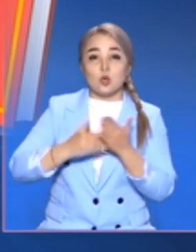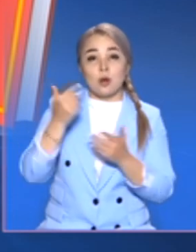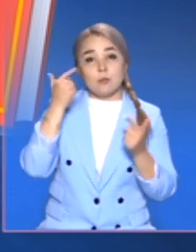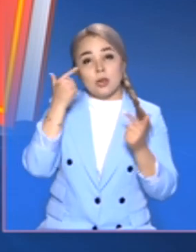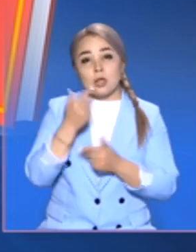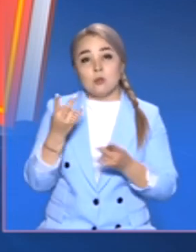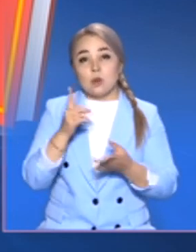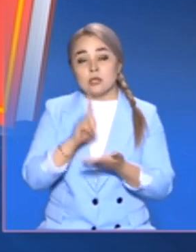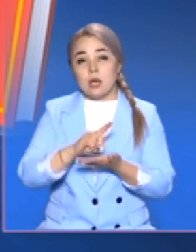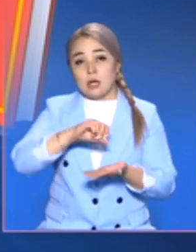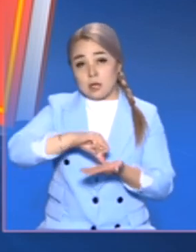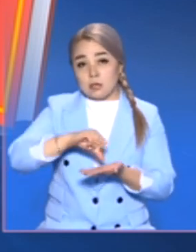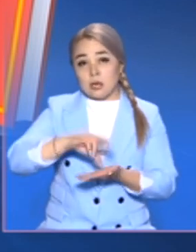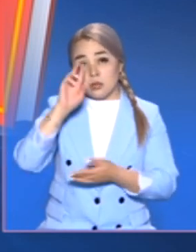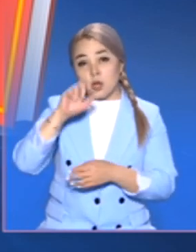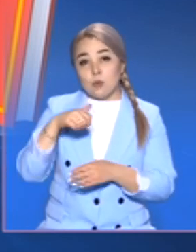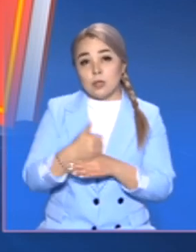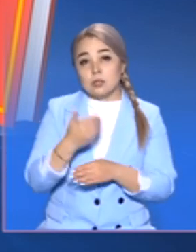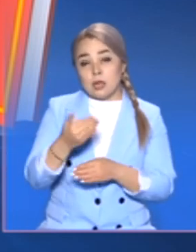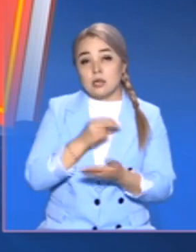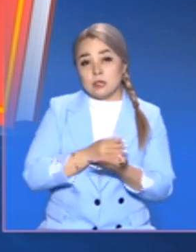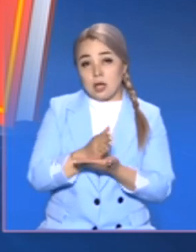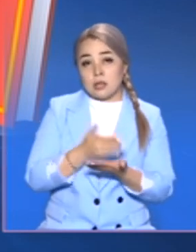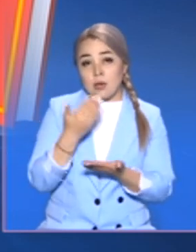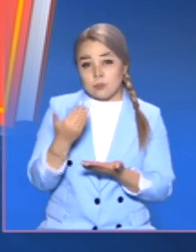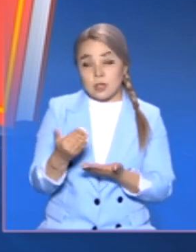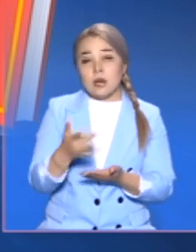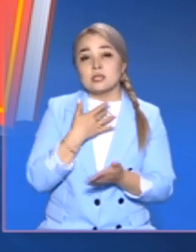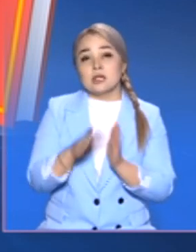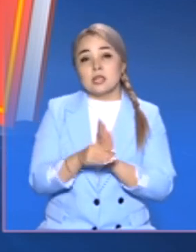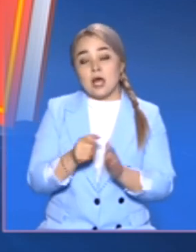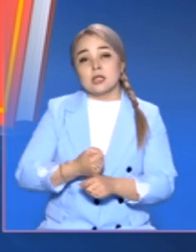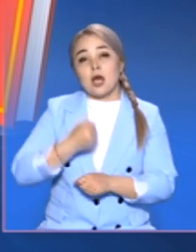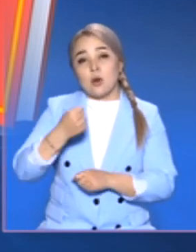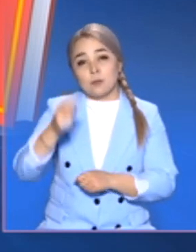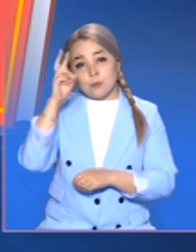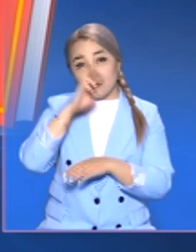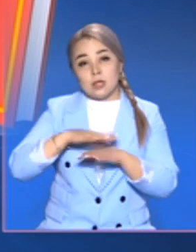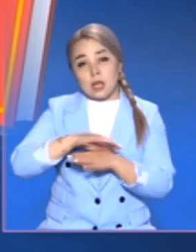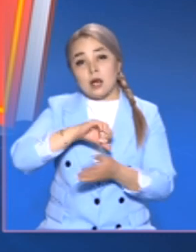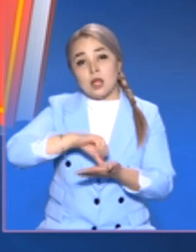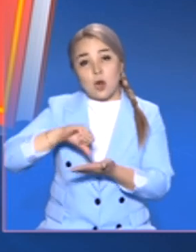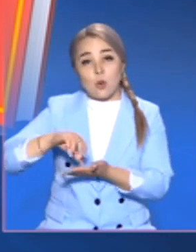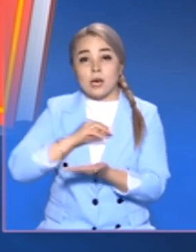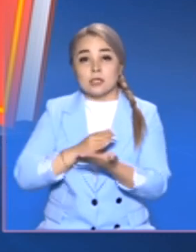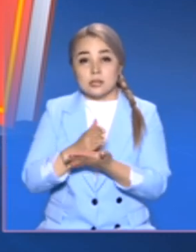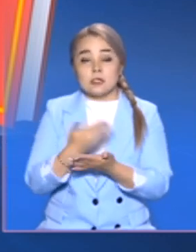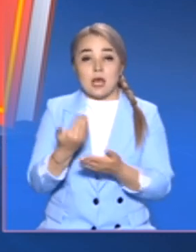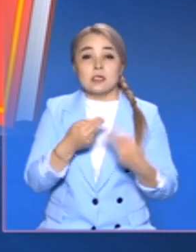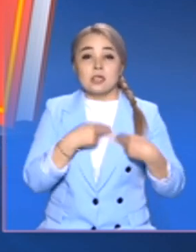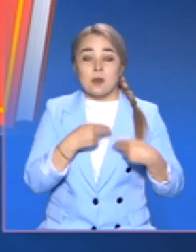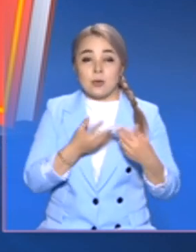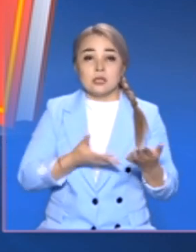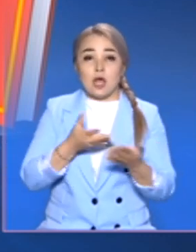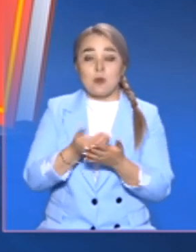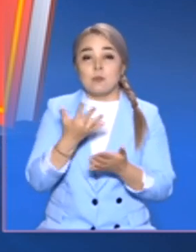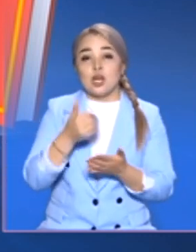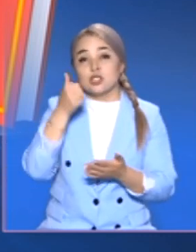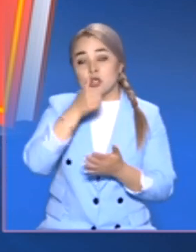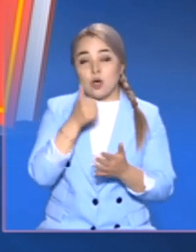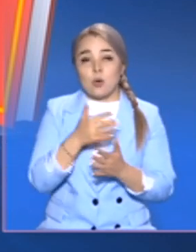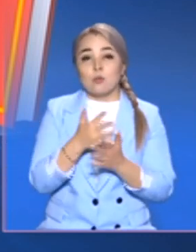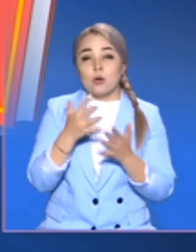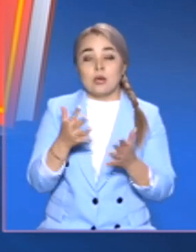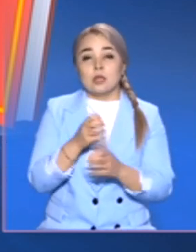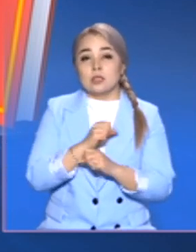білімді болуы тиіс. Мемлекеттік қызметтегі немесе сайлау арқылы тағайындалған мемлекеттік лауазымды қызметтегі еңбек өтілі 5 жылдан кем